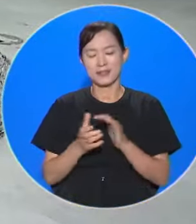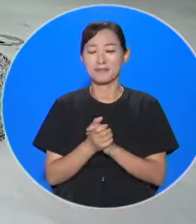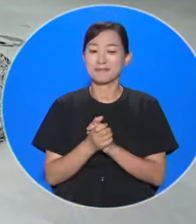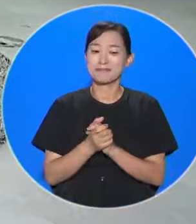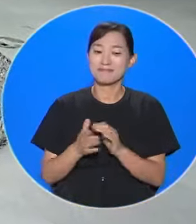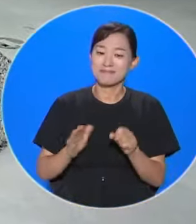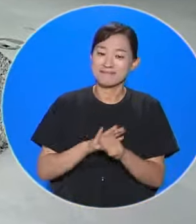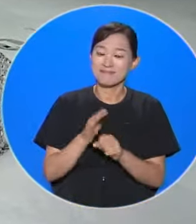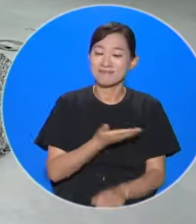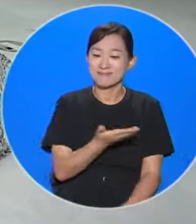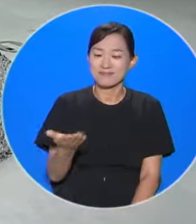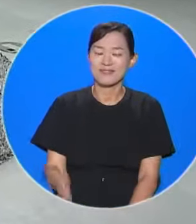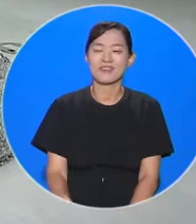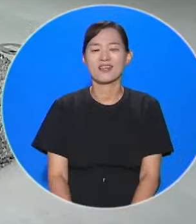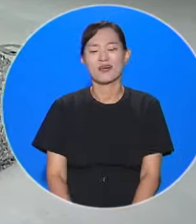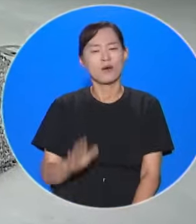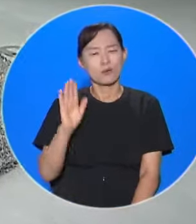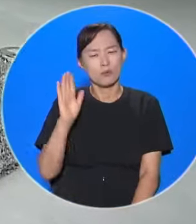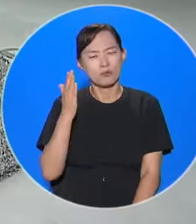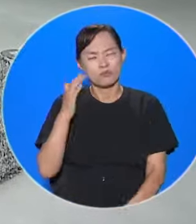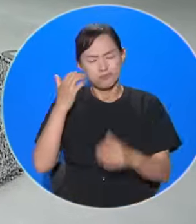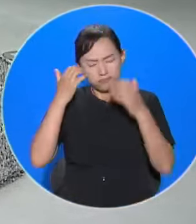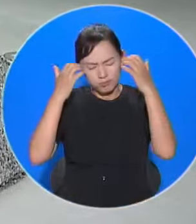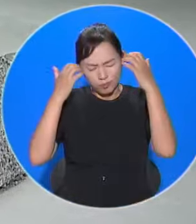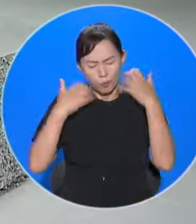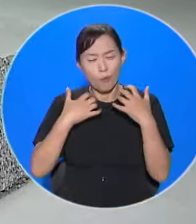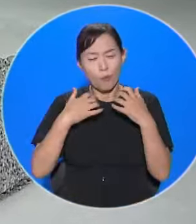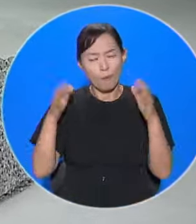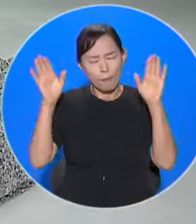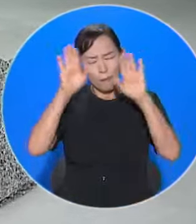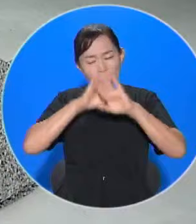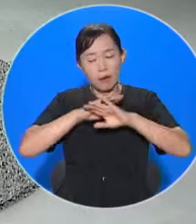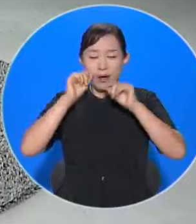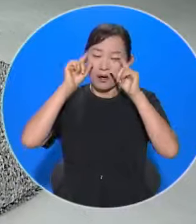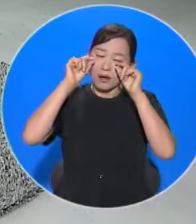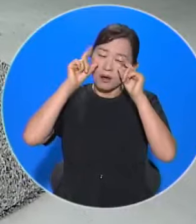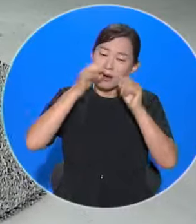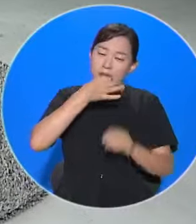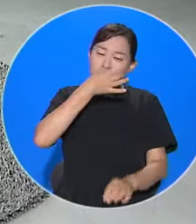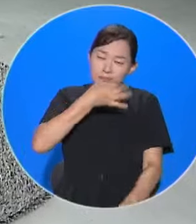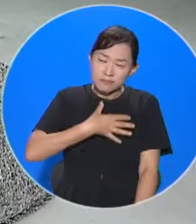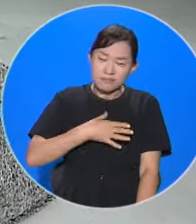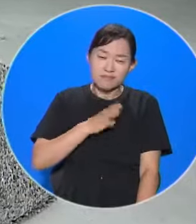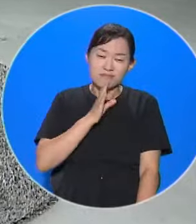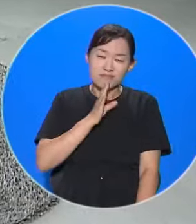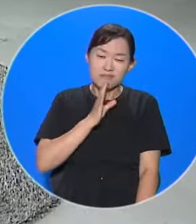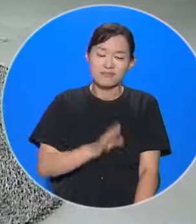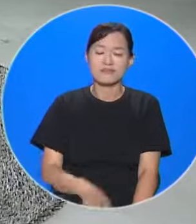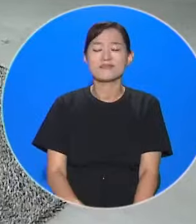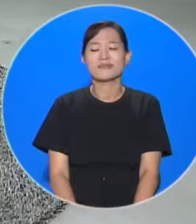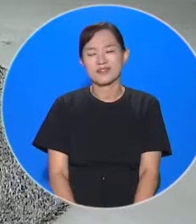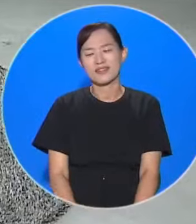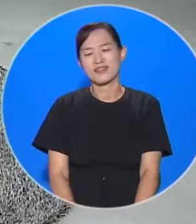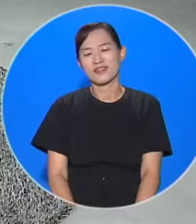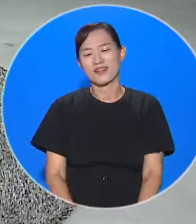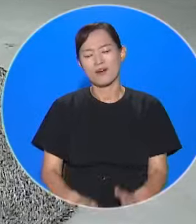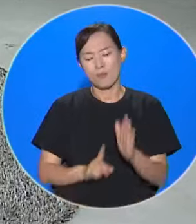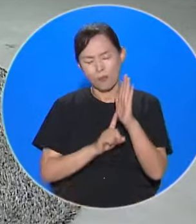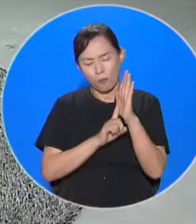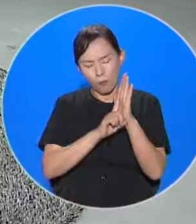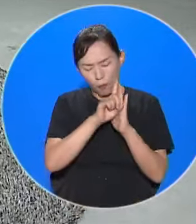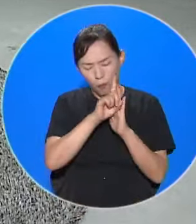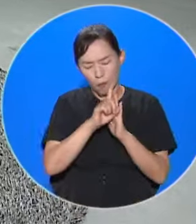사랑하는 굿TV 시청자 여러분, 요즘 무더위로 밤잠을 설치며 힘들게 지내고 계시죠? 기온이